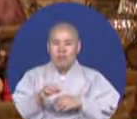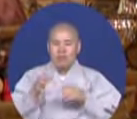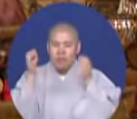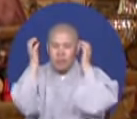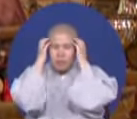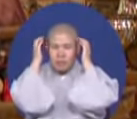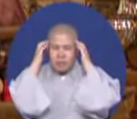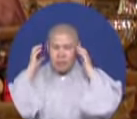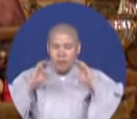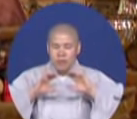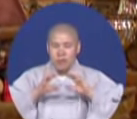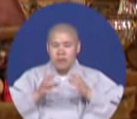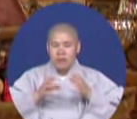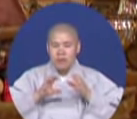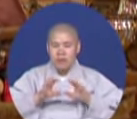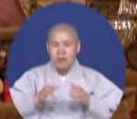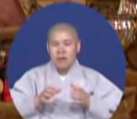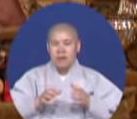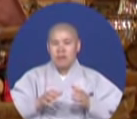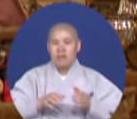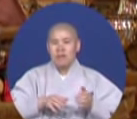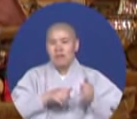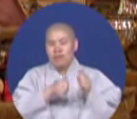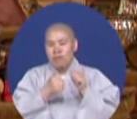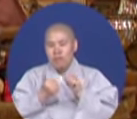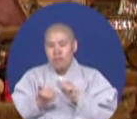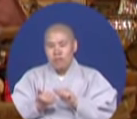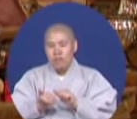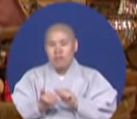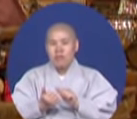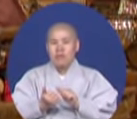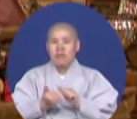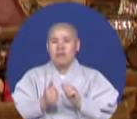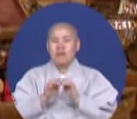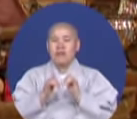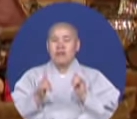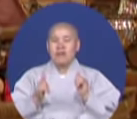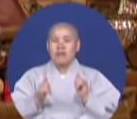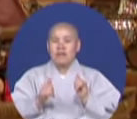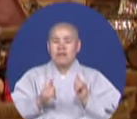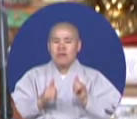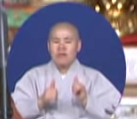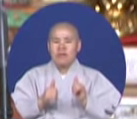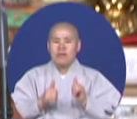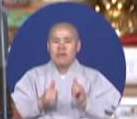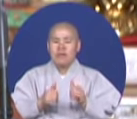사바세계의 중생들의 영가를 극락세계로 인도하기 위해서 거기 오신 거예요.